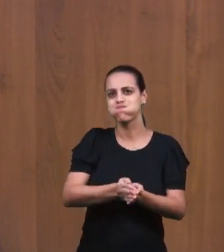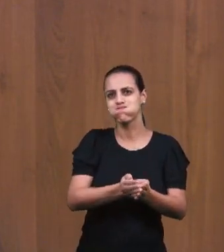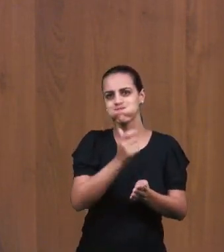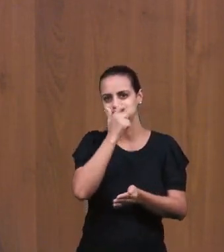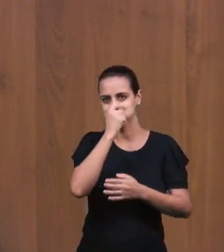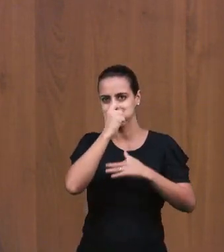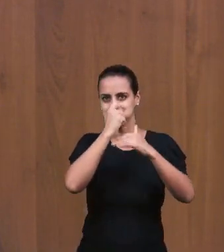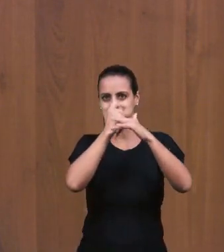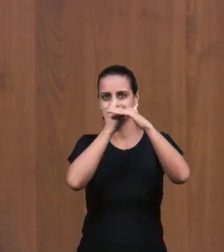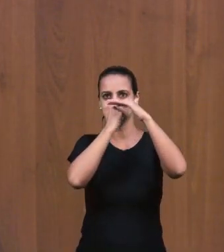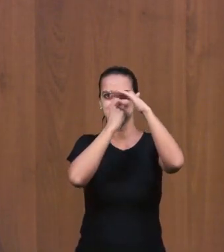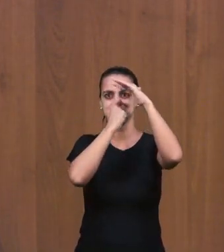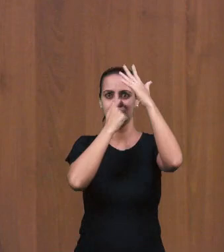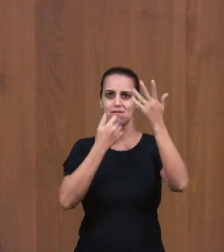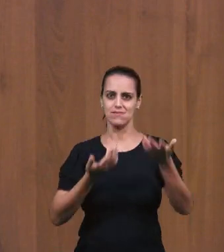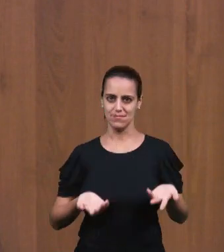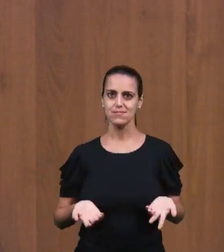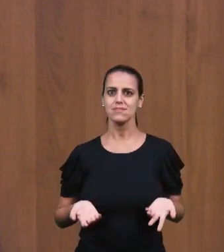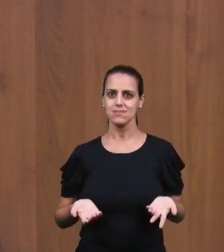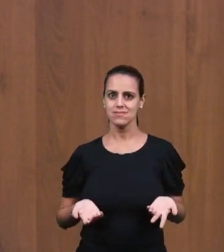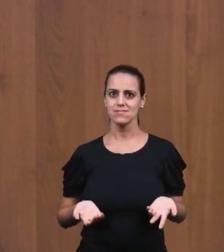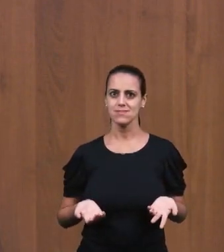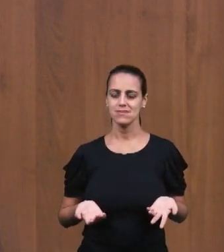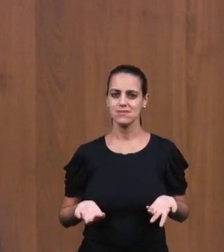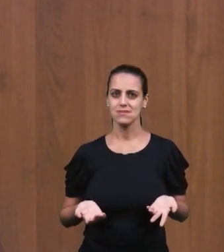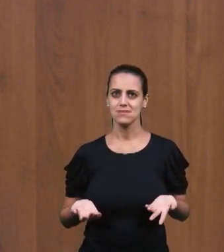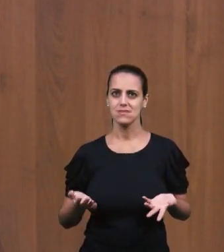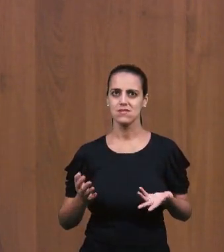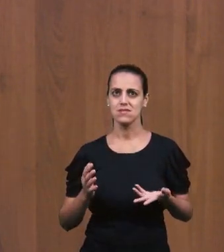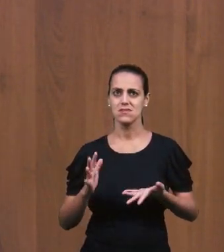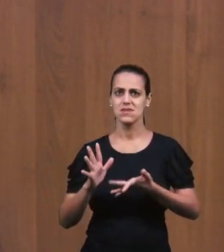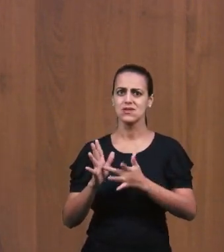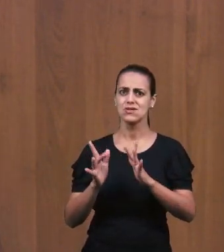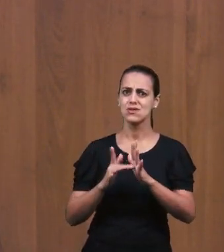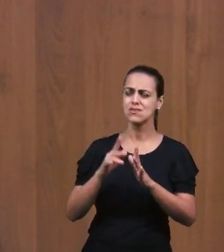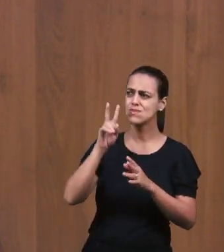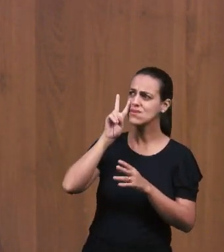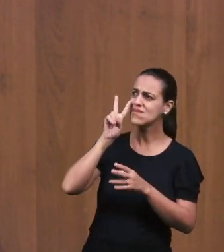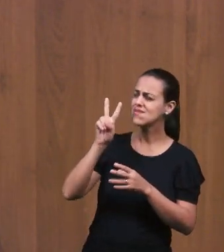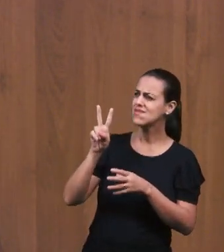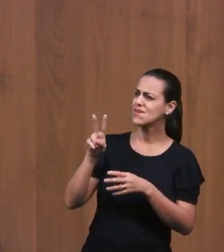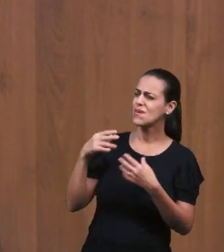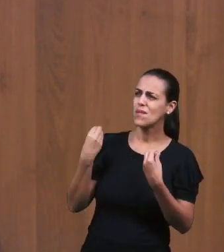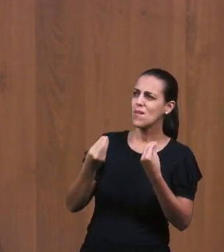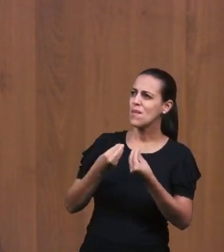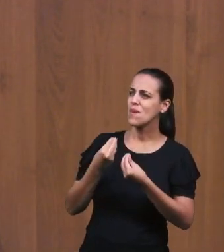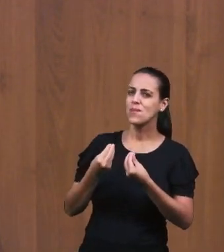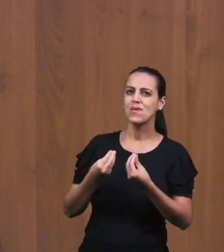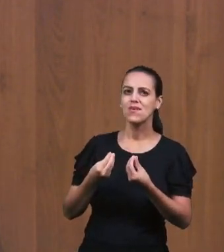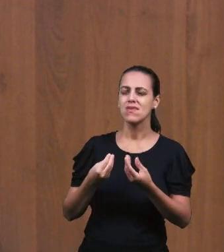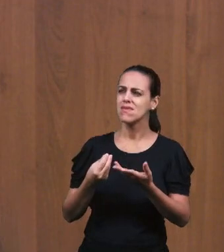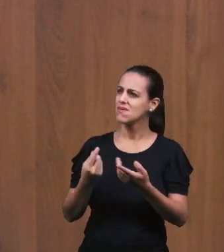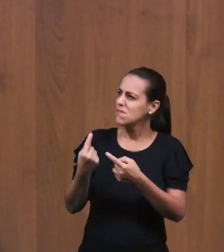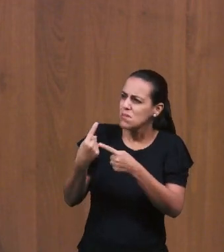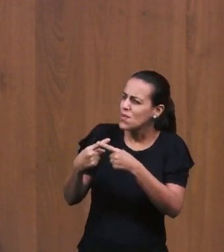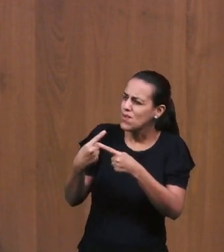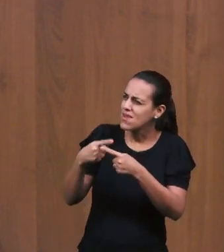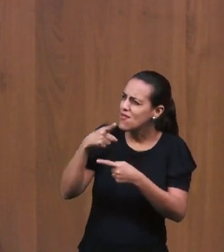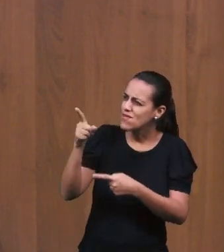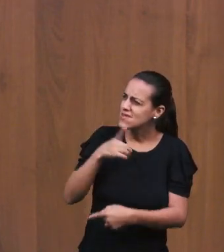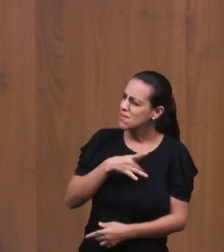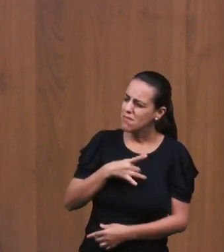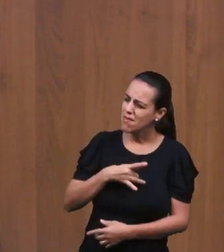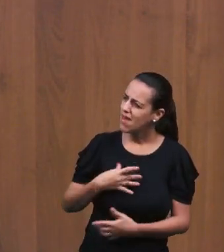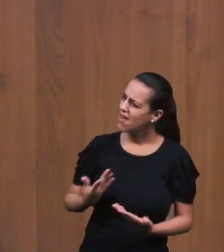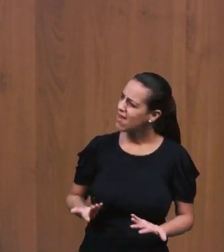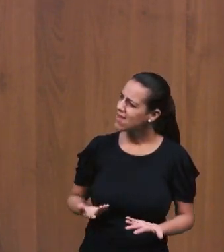allaient mourir. Quand ils voyaient l'affliction, l'angoisse des disciples, Jésus a dit, mais pourquoi vous